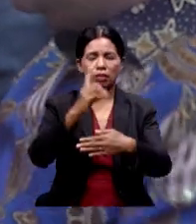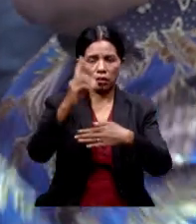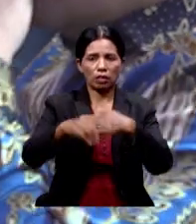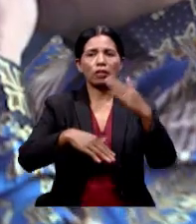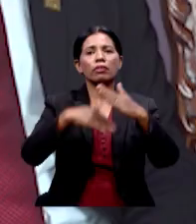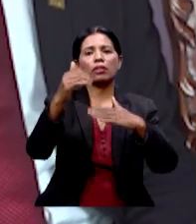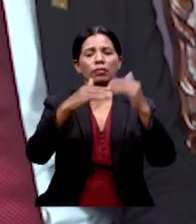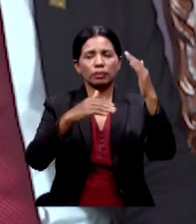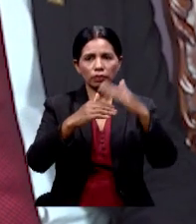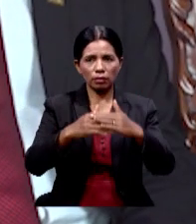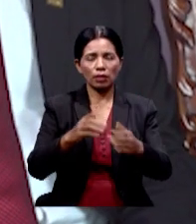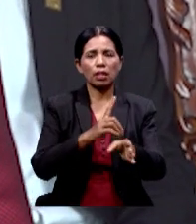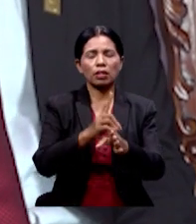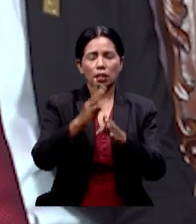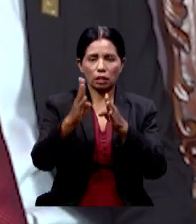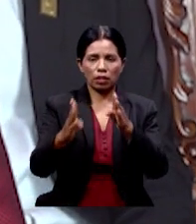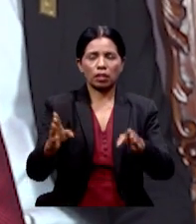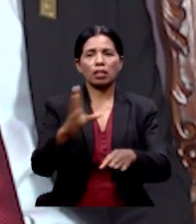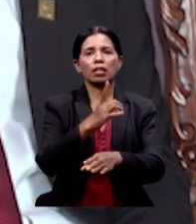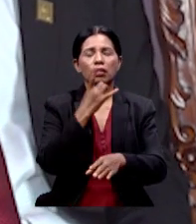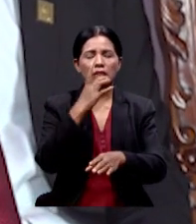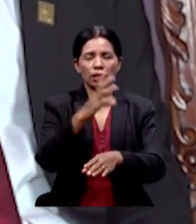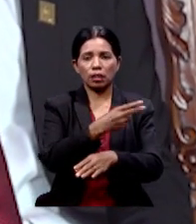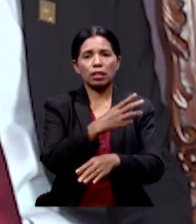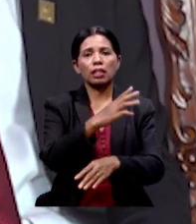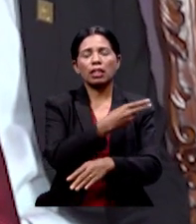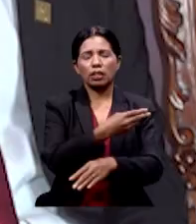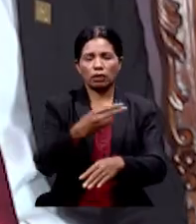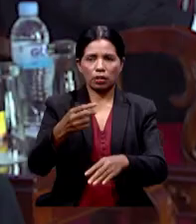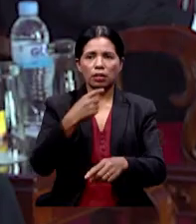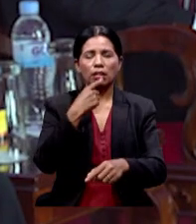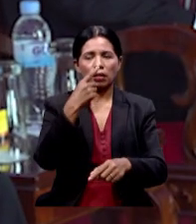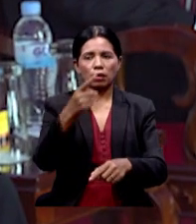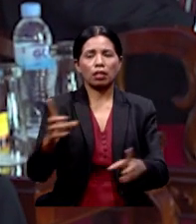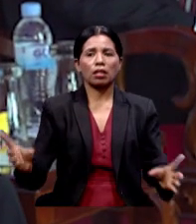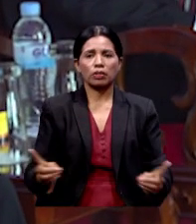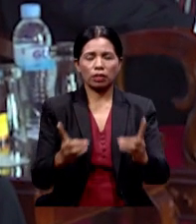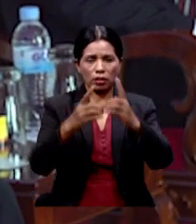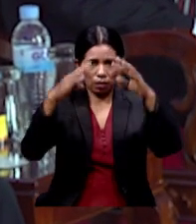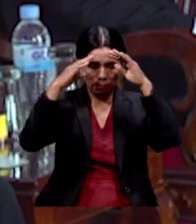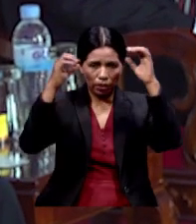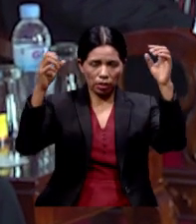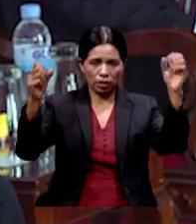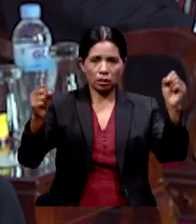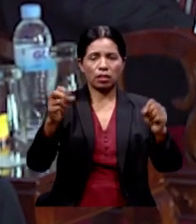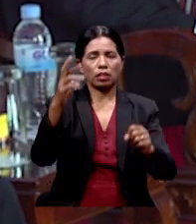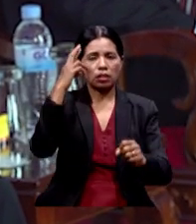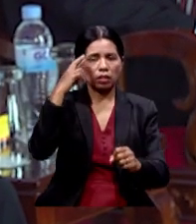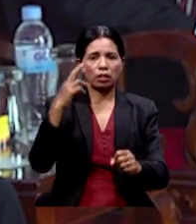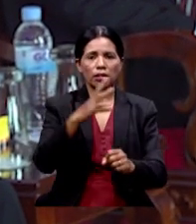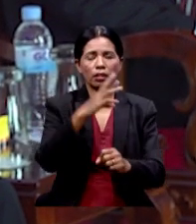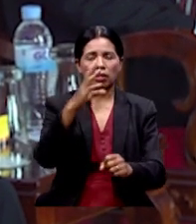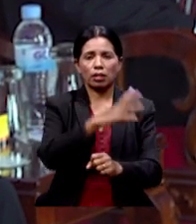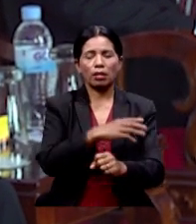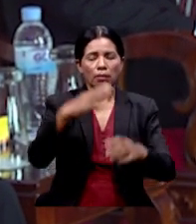infrastruktura. Direktur Perusahaan Listrik Negara Indonesia hato kestaune hafoin hasoru malu ho Presidente Republika iha Palacio